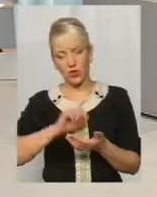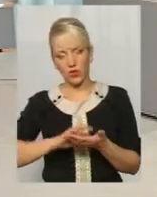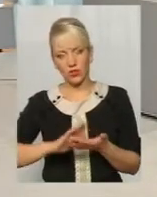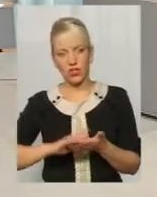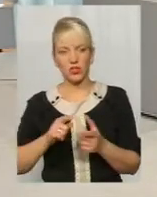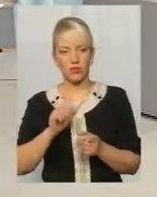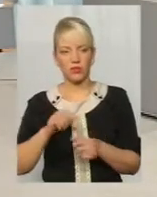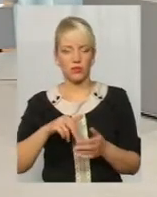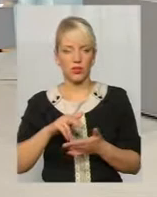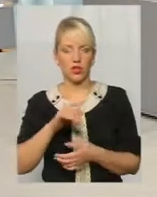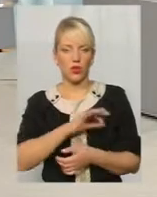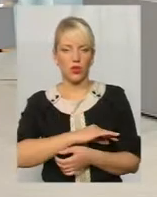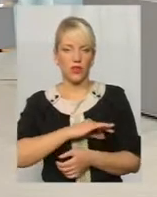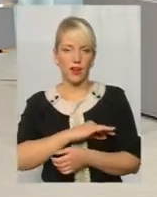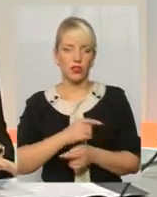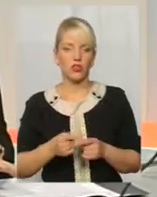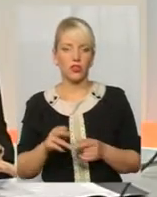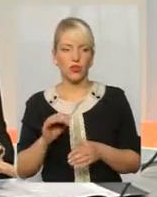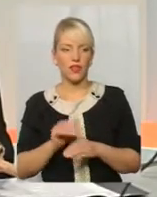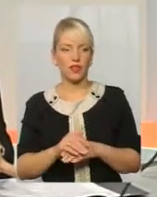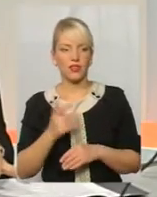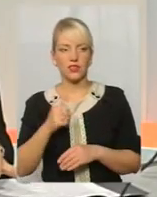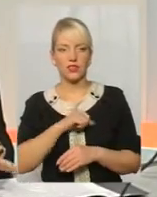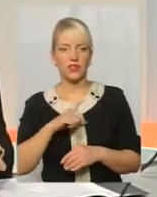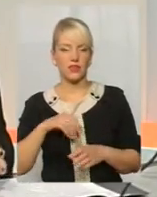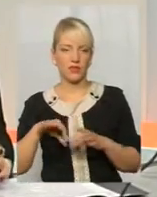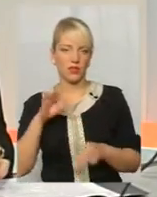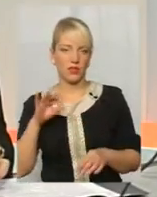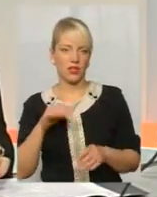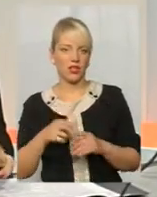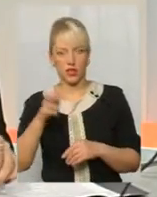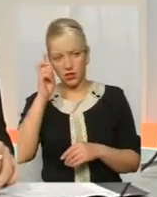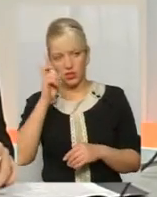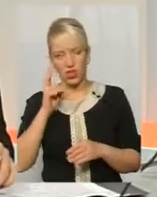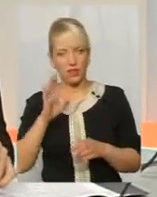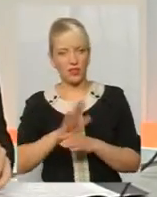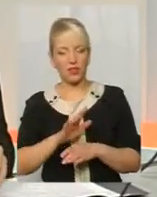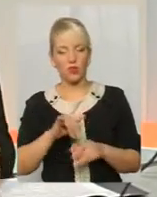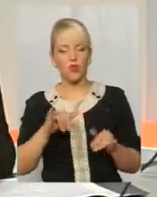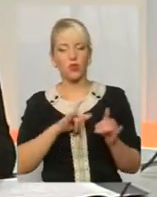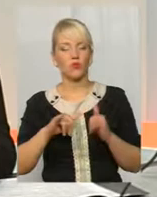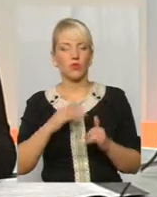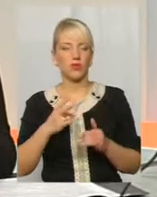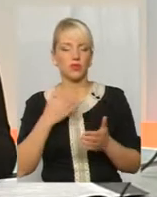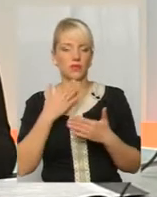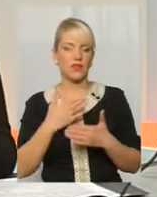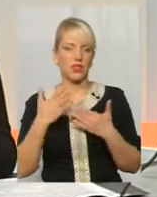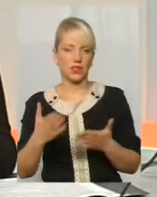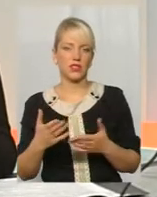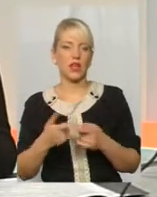може піти до нотаріуса, фактично це вже його вибір. Йому вже держава не диктує, до кого йому необхідно звертатися,